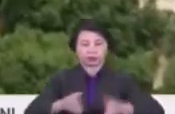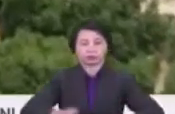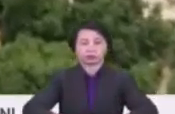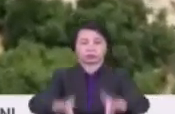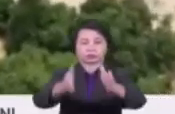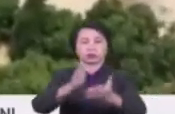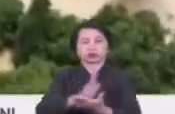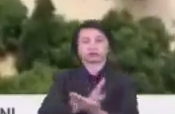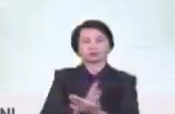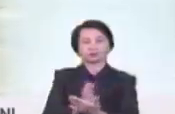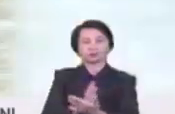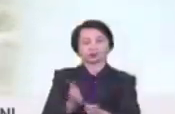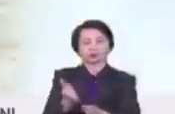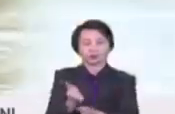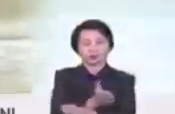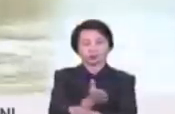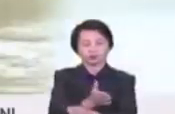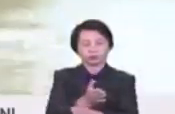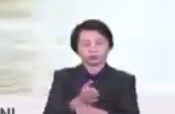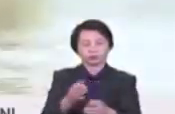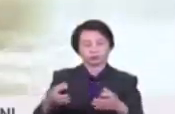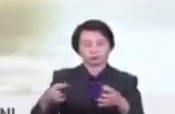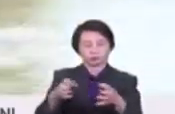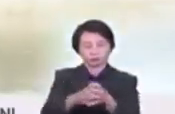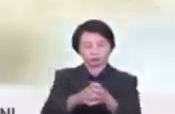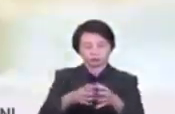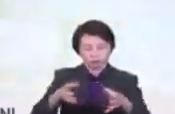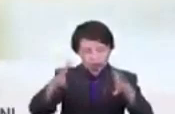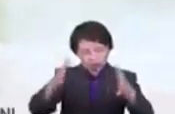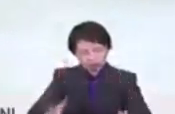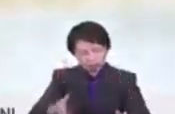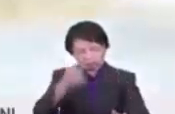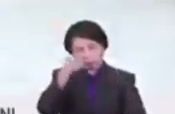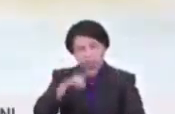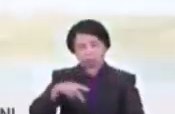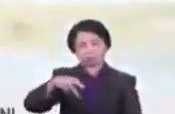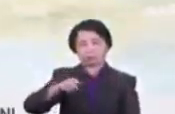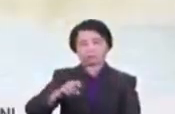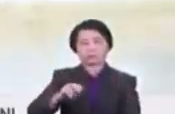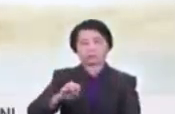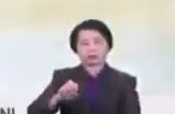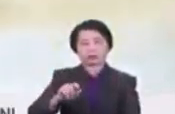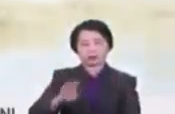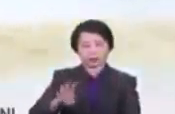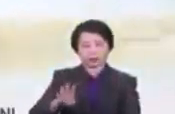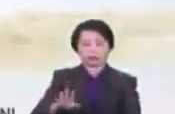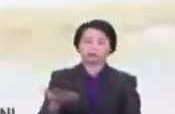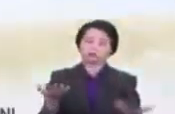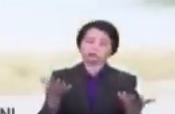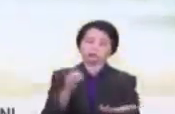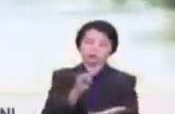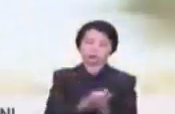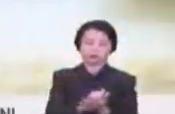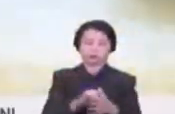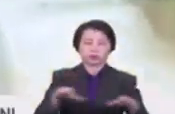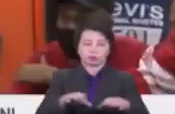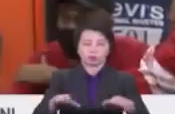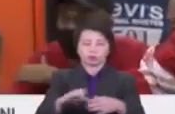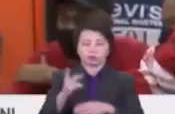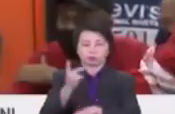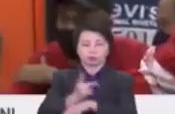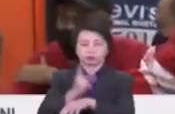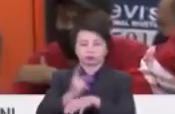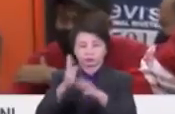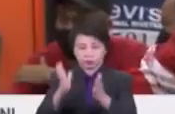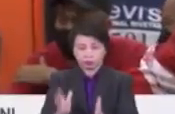sementara sebelum memasang kalbot untuk pemenang. Jadi itu yang dibuat oleh kontraktor.